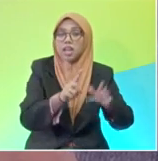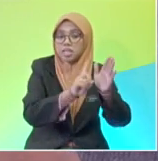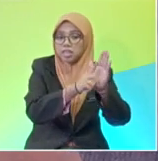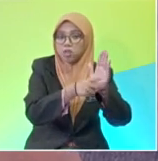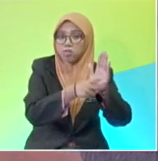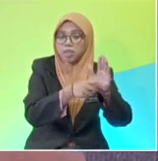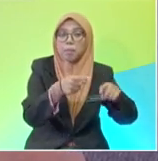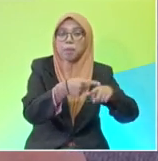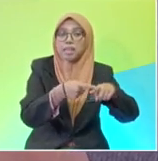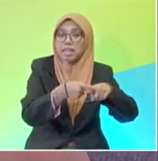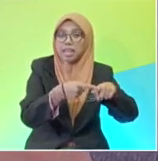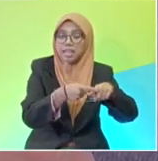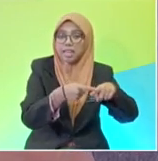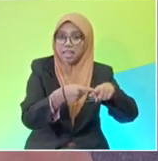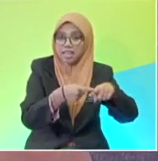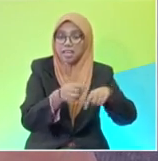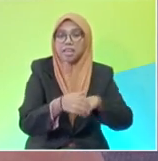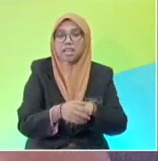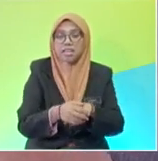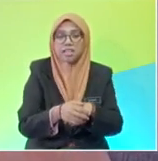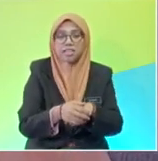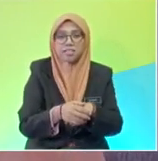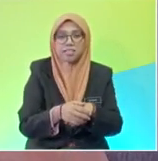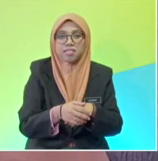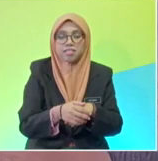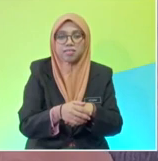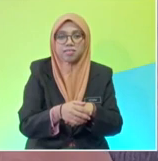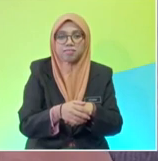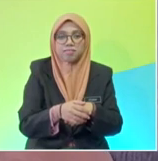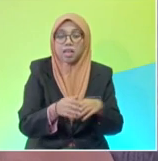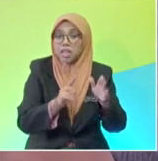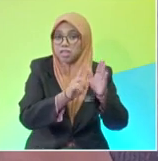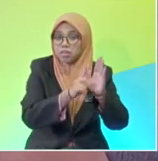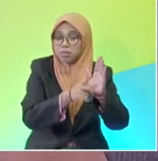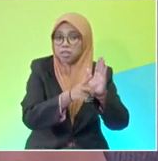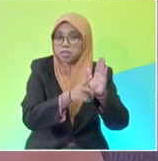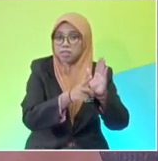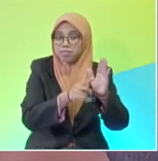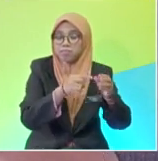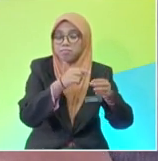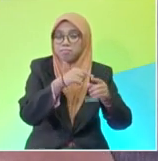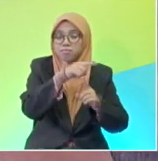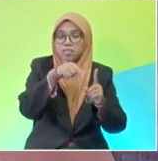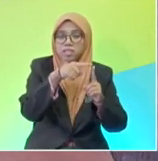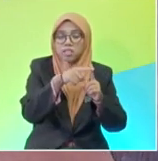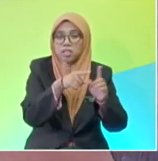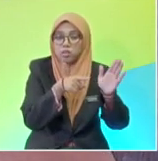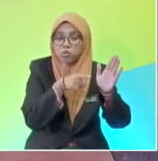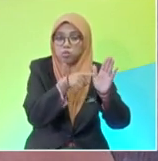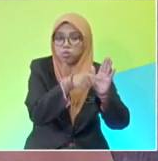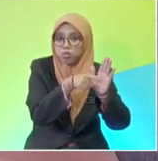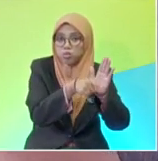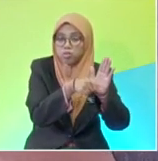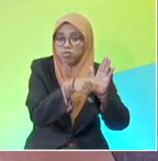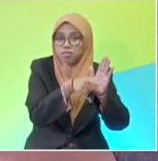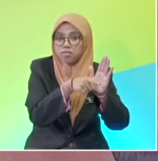dahulu. Kita tengok jarum jam pendek dia dulu. Jarum dia bila dia menuju ke nombor berapa? Macam cikgu punya sekarang dia